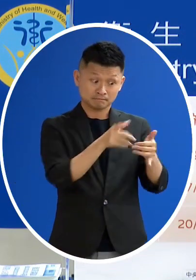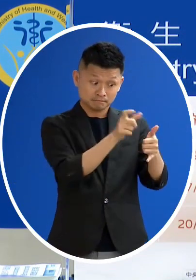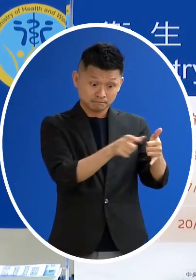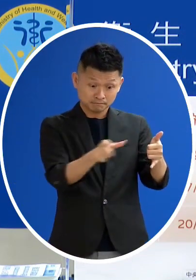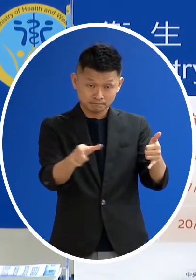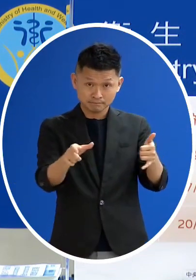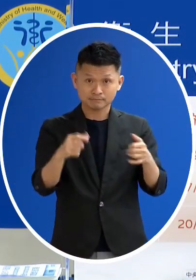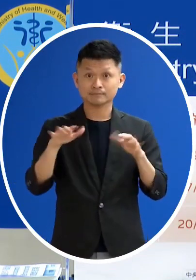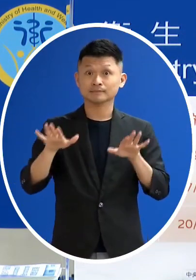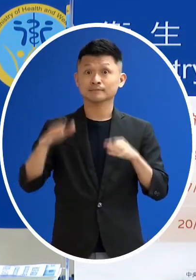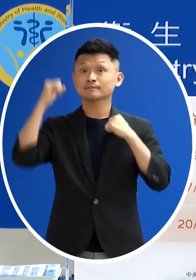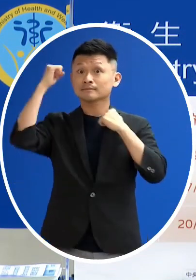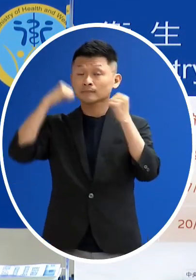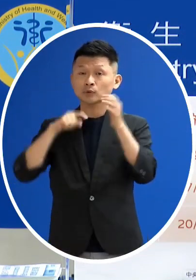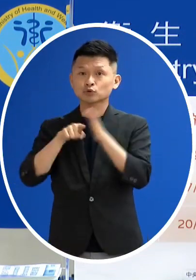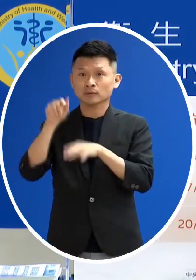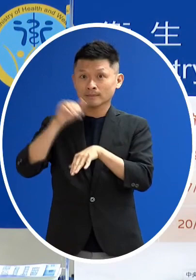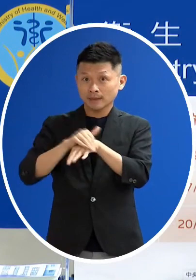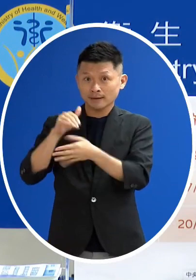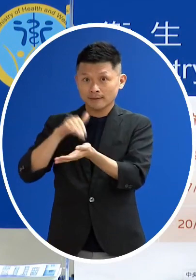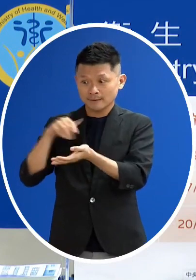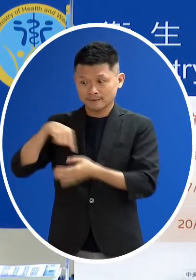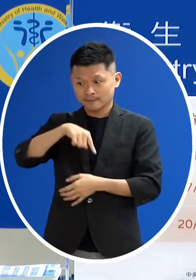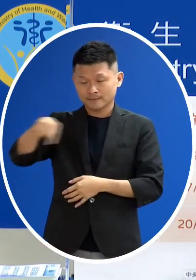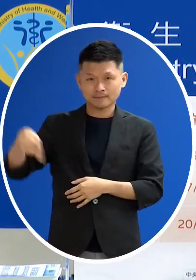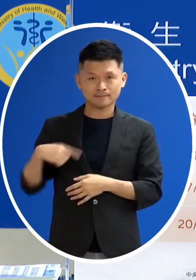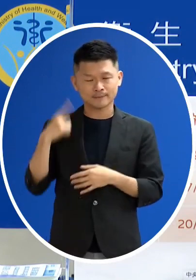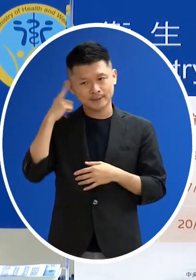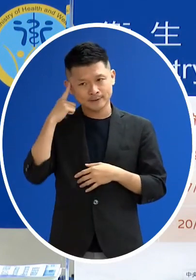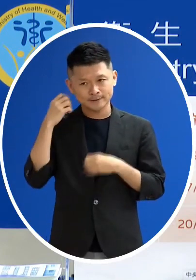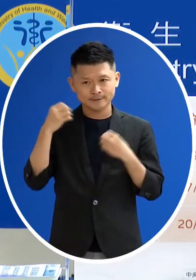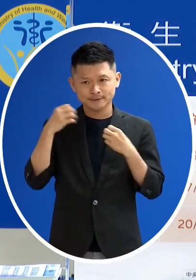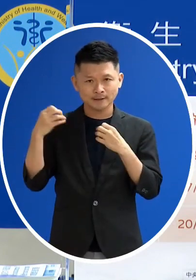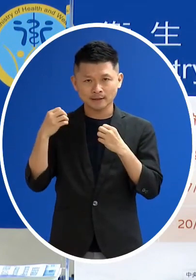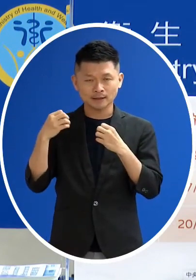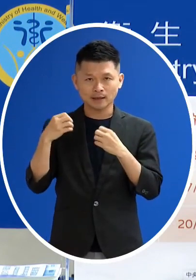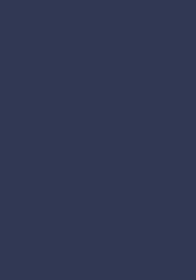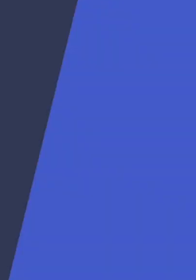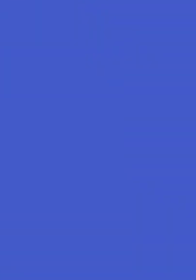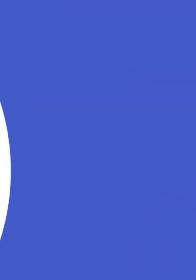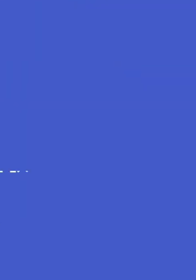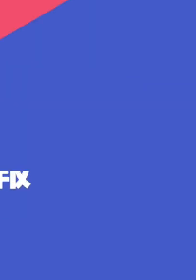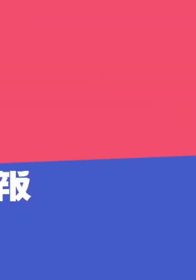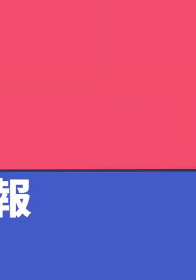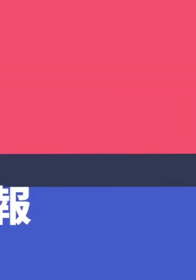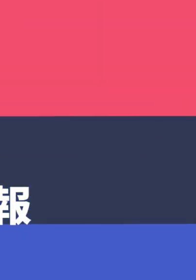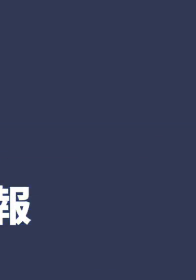专家疫苗专家们就做出这样一个指挥中心的一个建议。